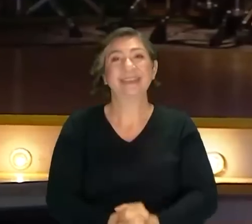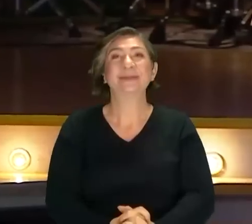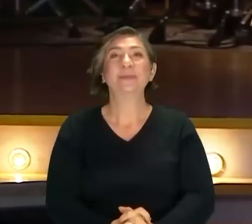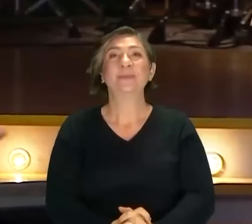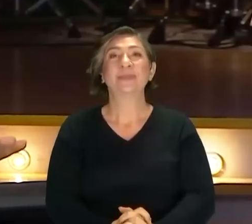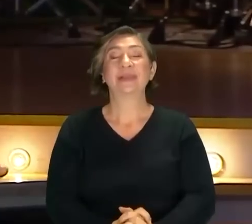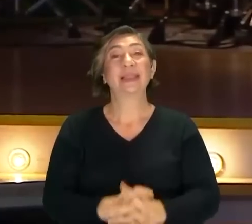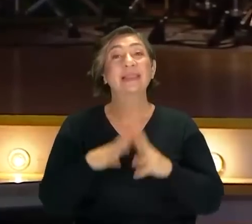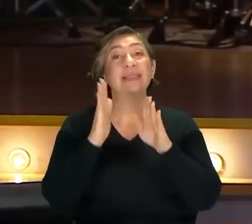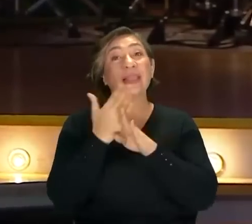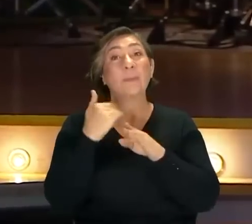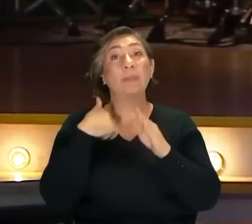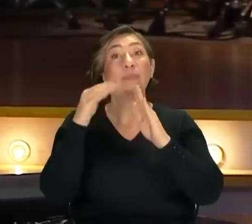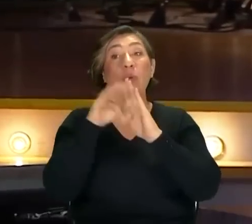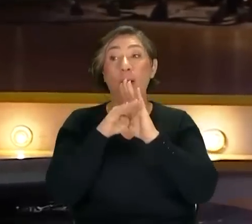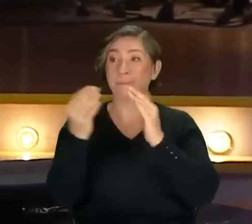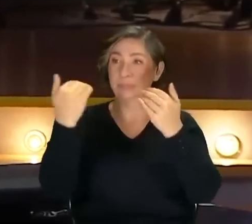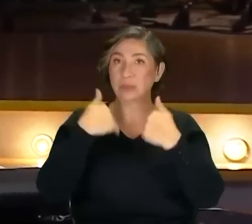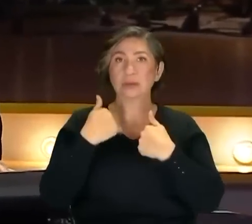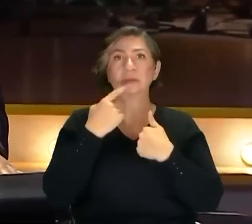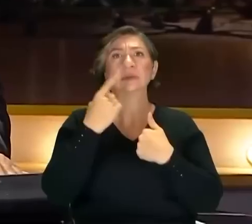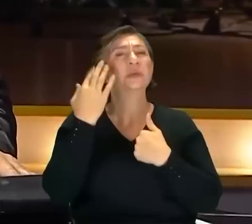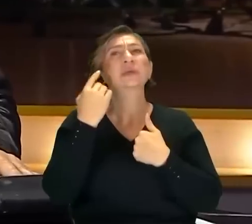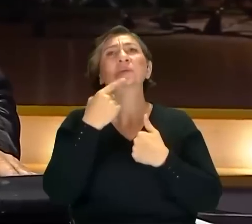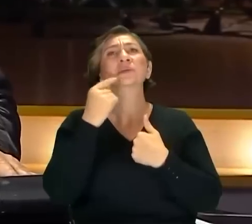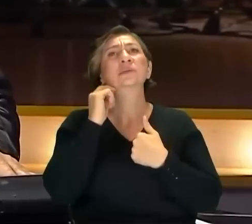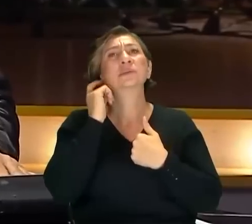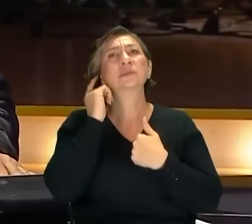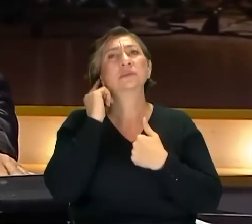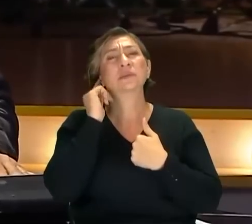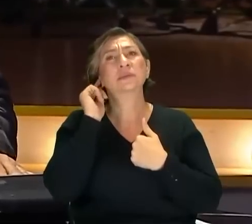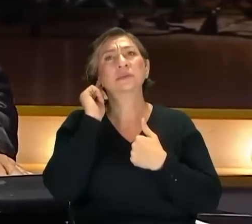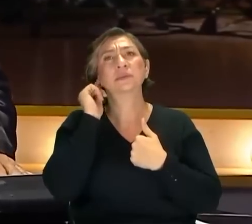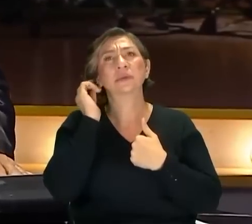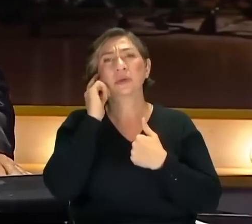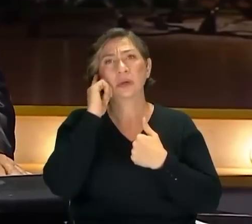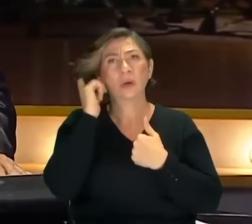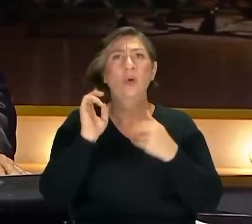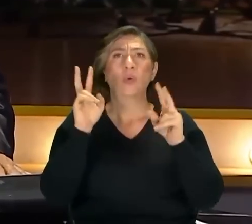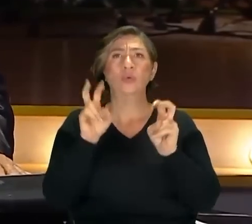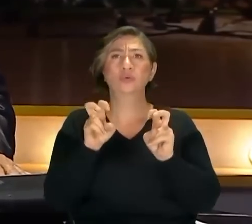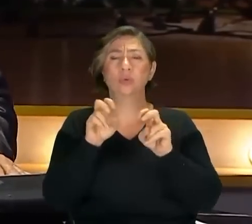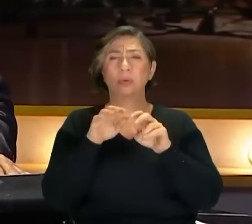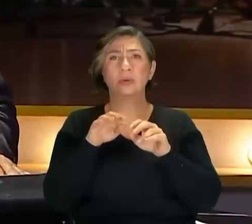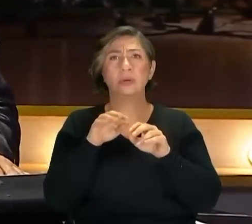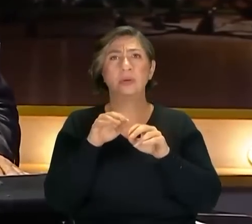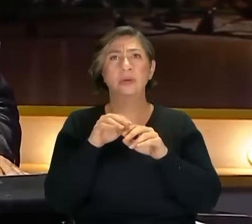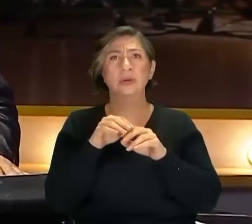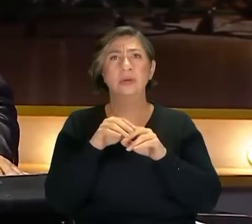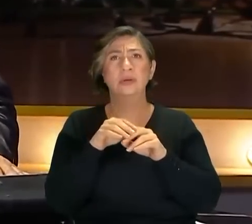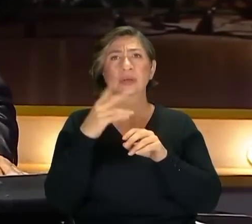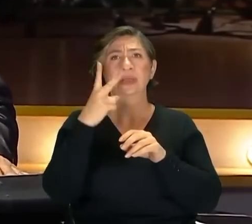Niye? O çocuk benim programıma katılmıştı. Kaç sene önce? Hangi seneydi o? Can Yaman oturdu. Masada. He?